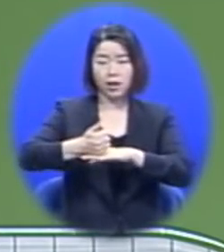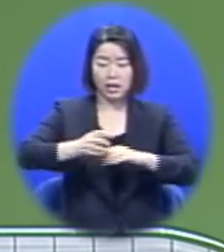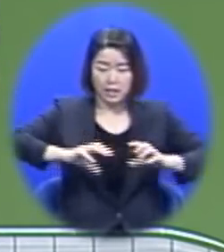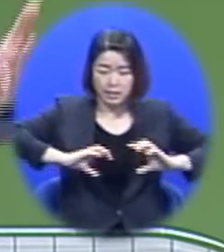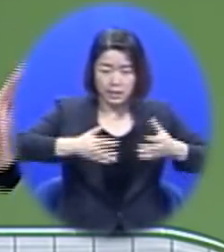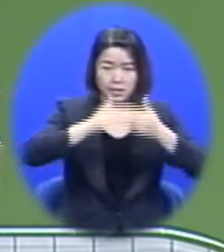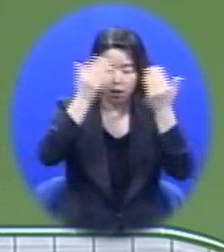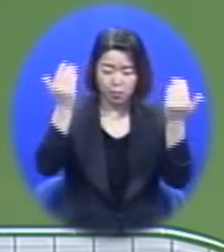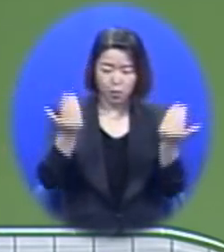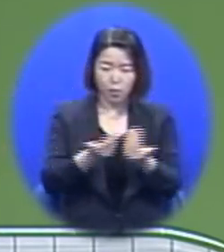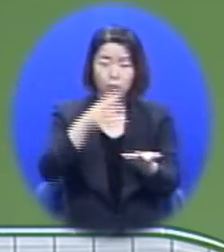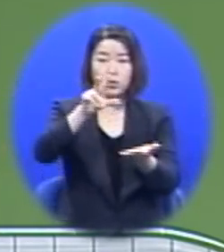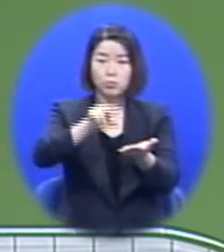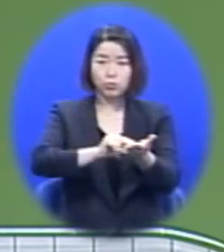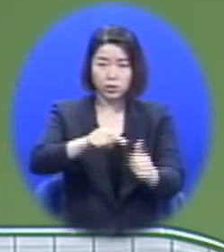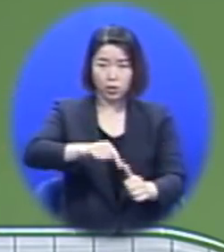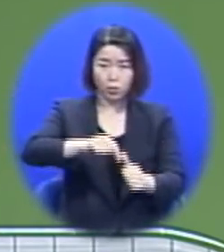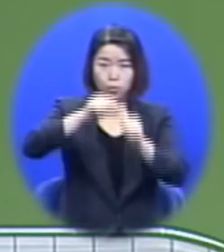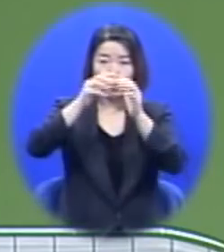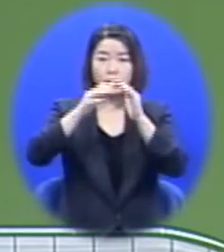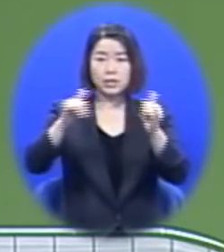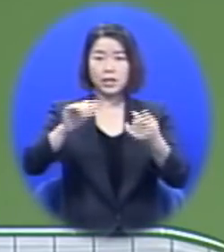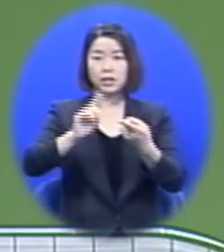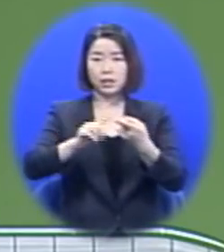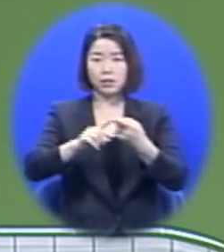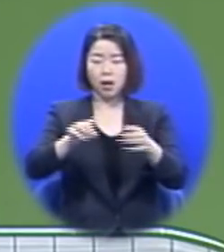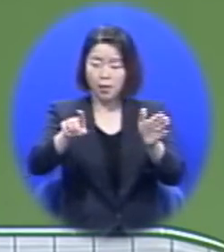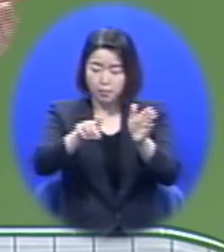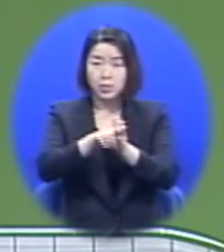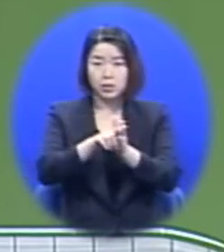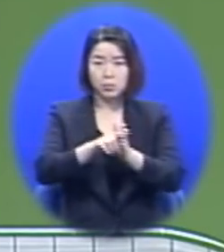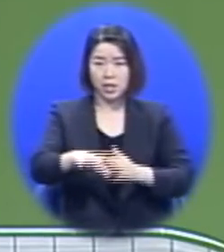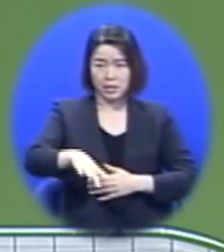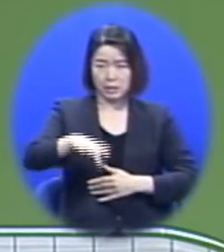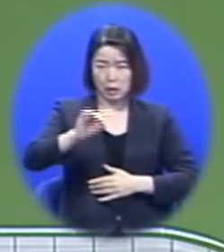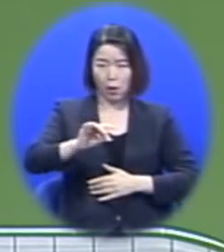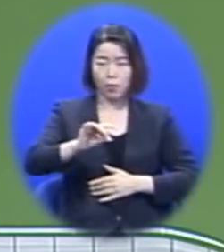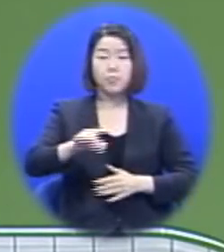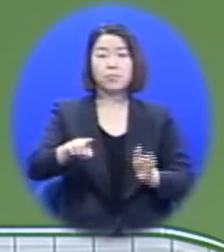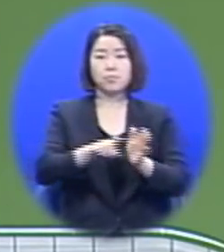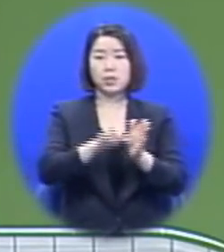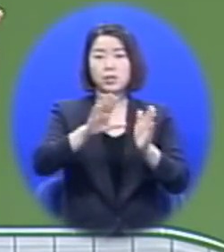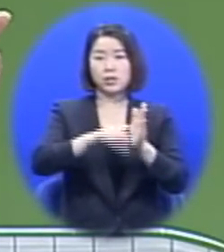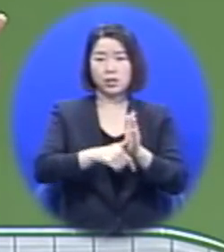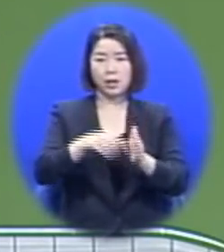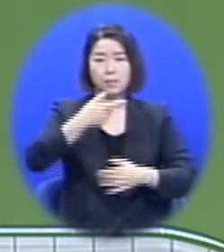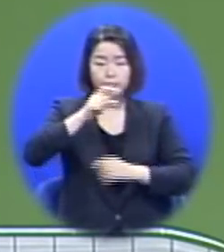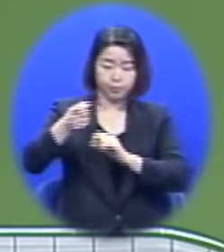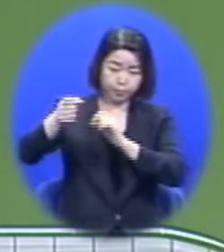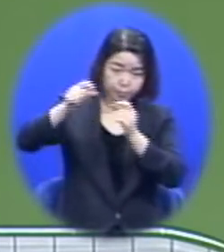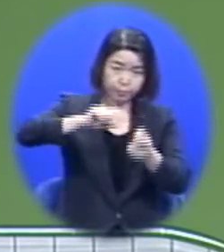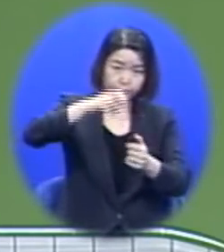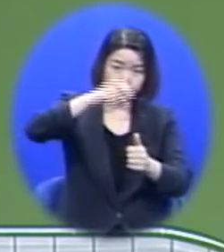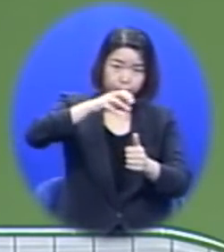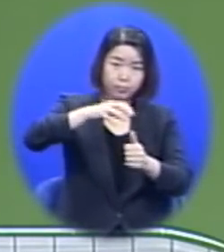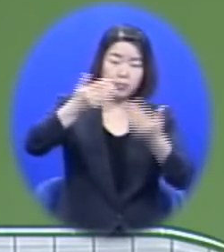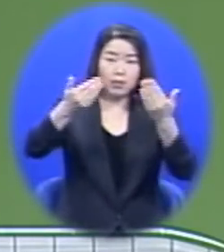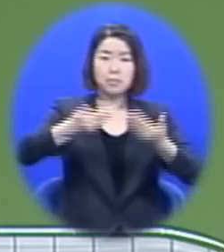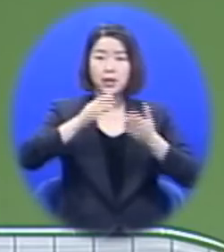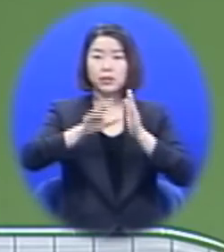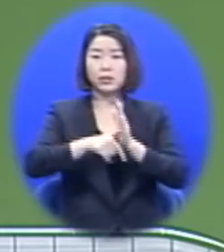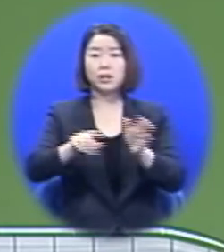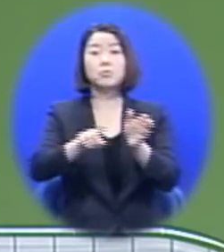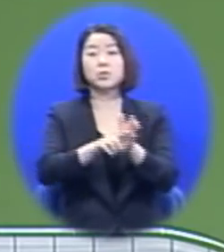세상의 모든 문제의 구원자이실 것이라고 하는 그런 믿음이 처음 예수 믿을 때는 세례 받을 때는 그런 믿음이